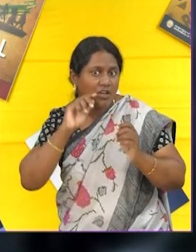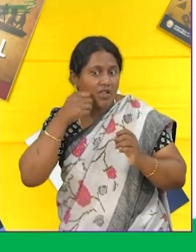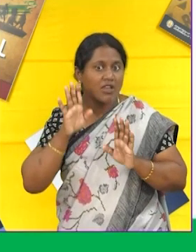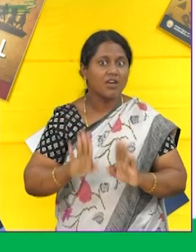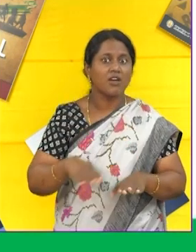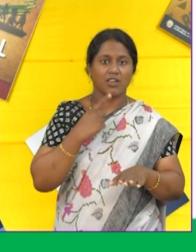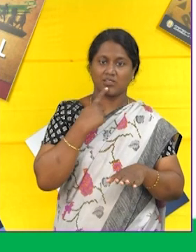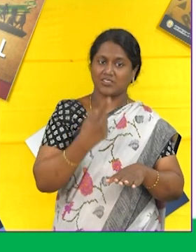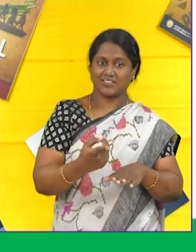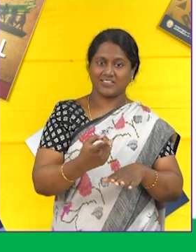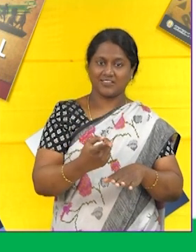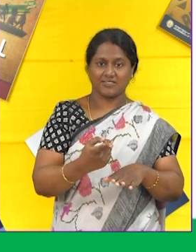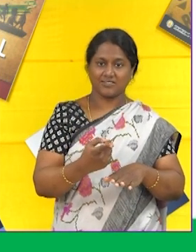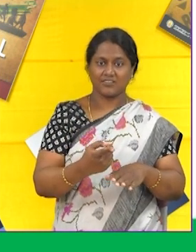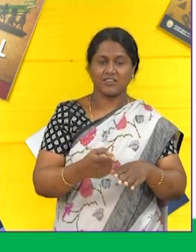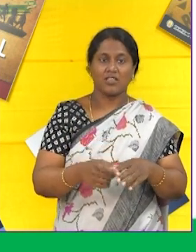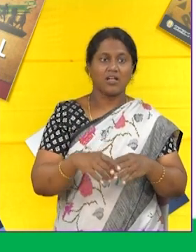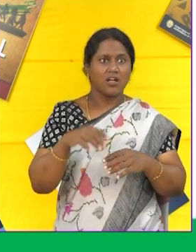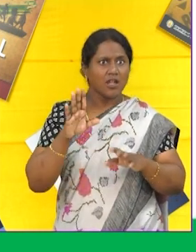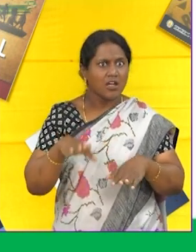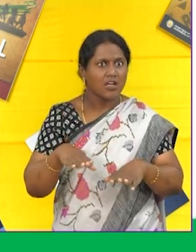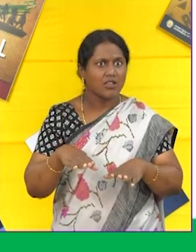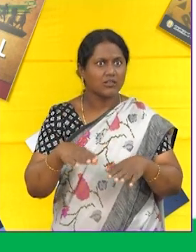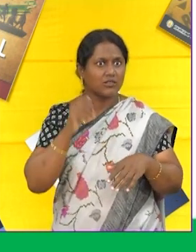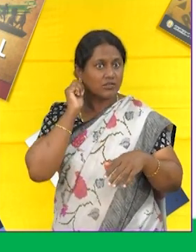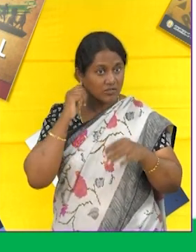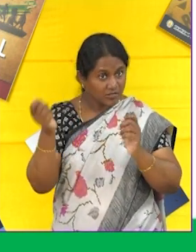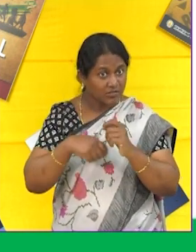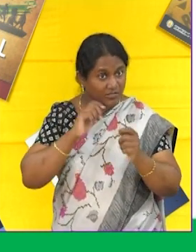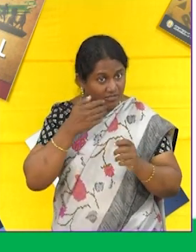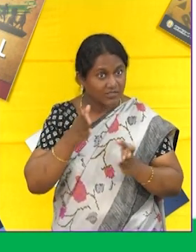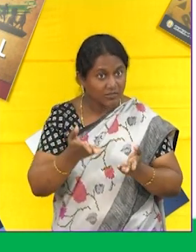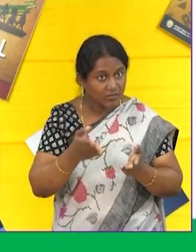கத்துறாங்க. பர்க்லர்ஸ் இன் த ஹவுஸ். ஹெர்மன் and I hadn't